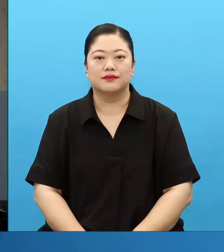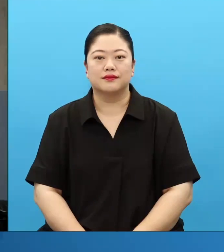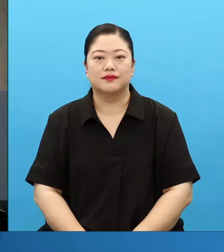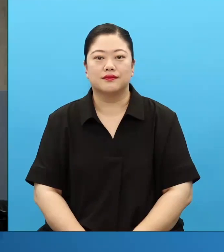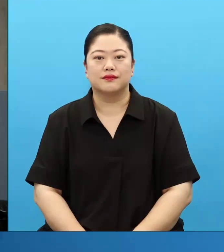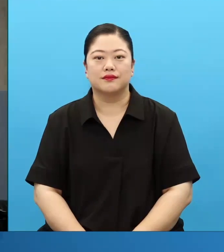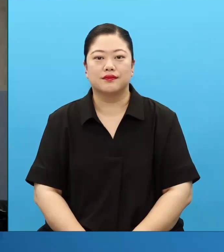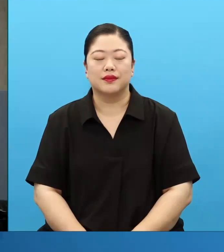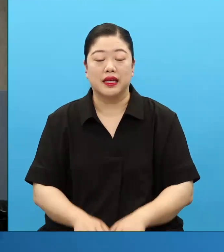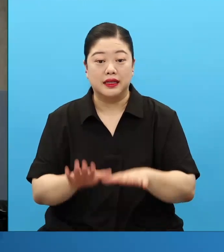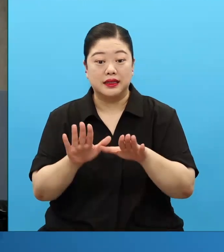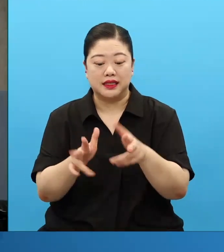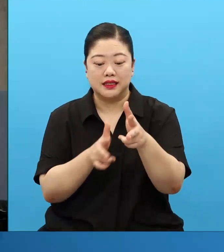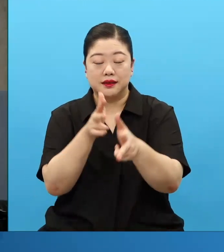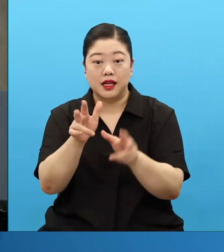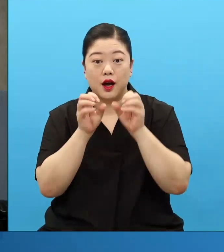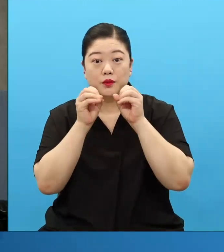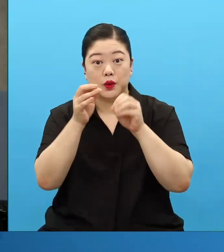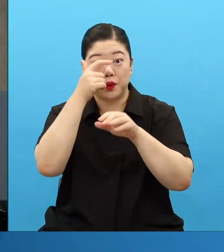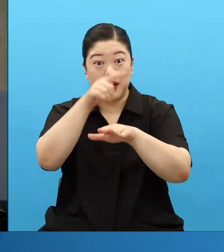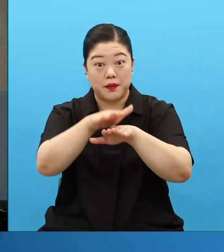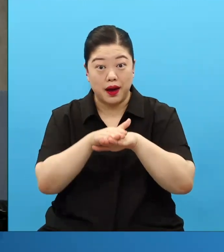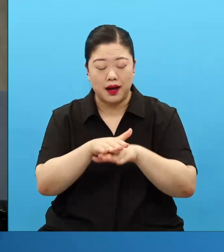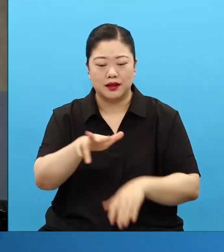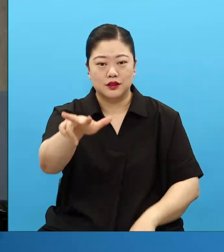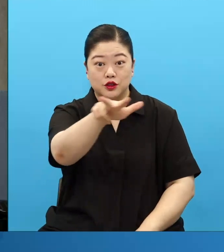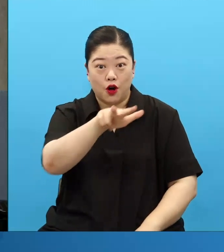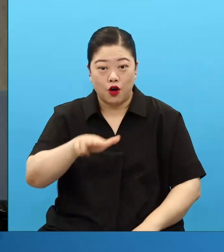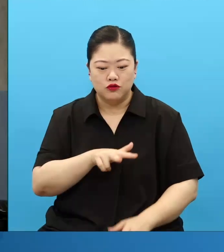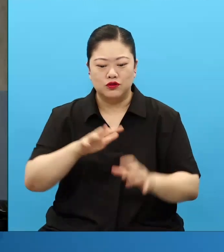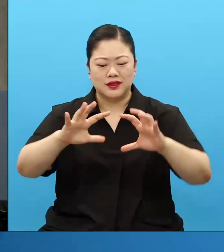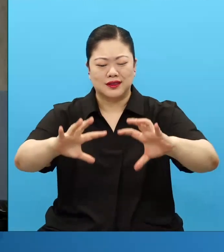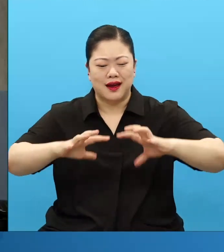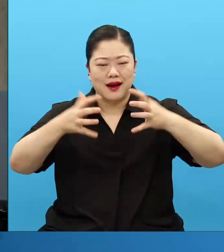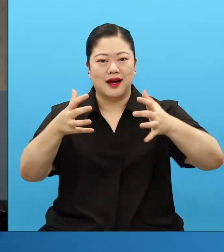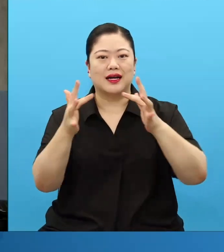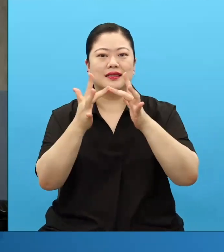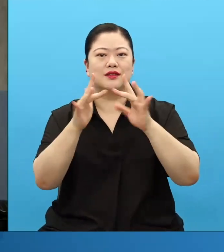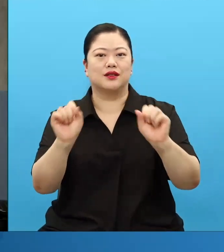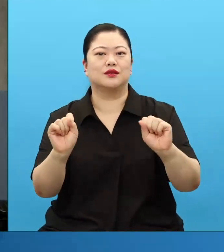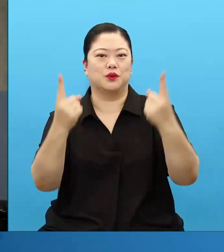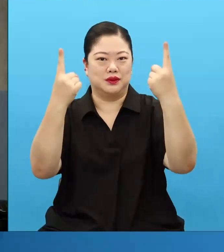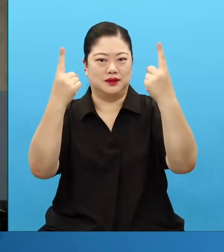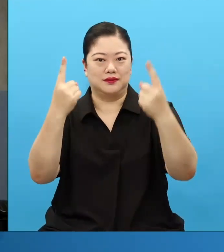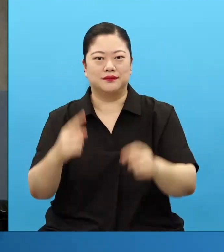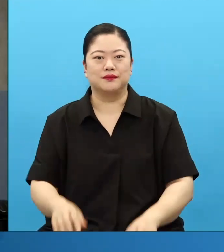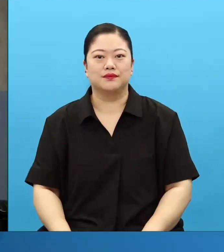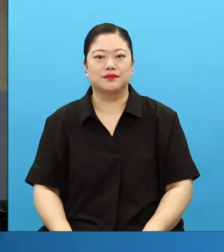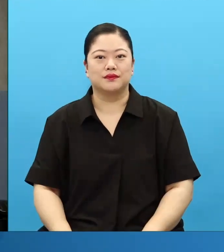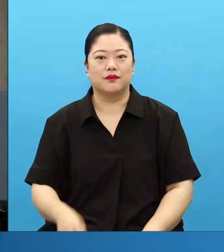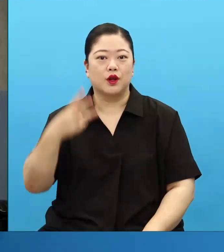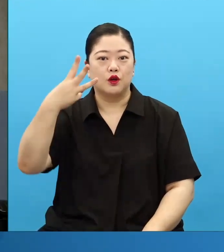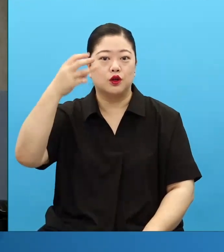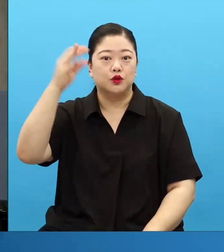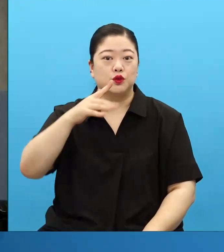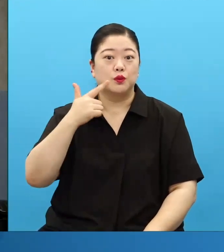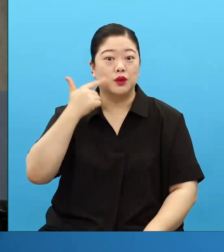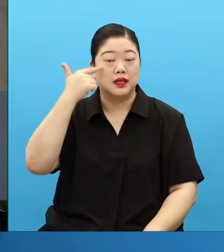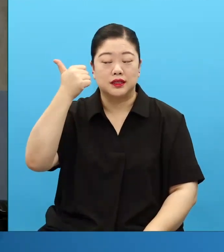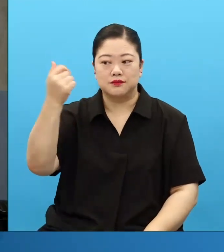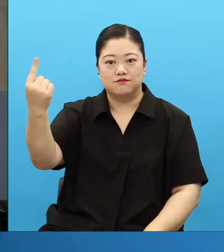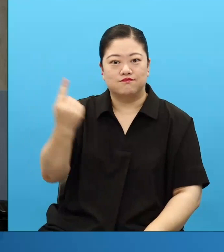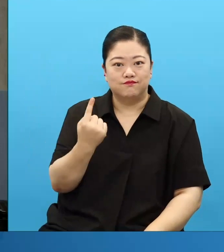있는 최고의 시간 되길 원합니다. 예배 드릴 때 모든 흑암이 결박되고 천사가 동원되는